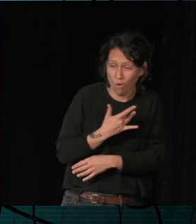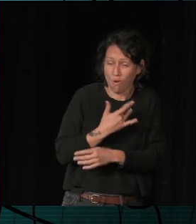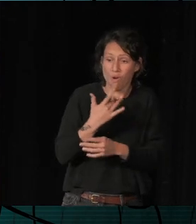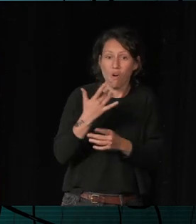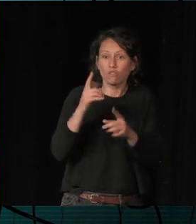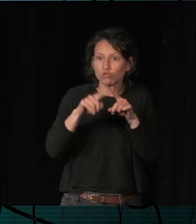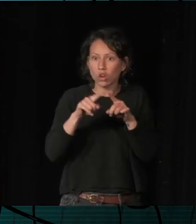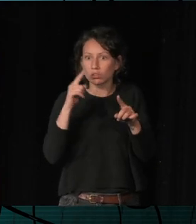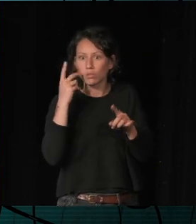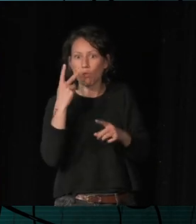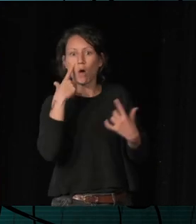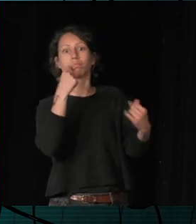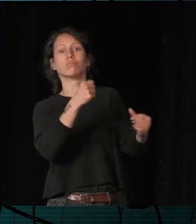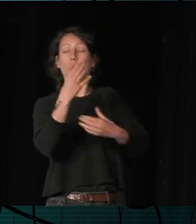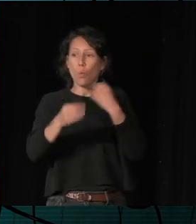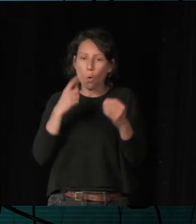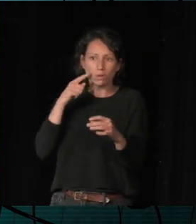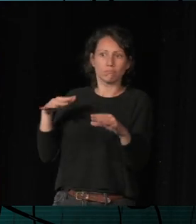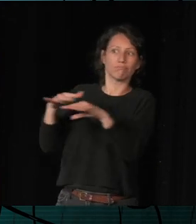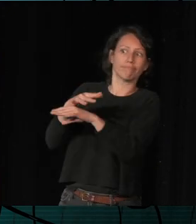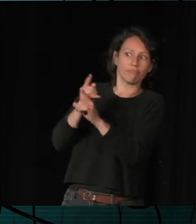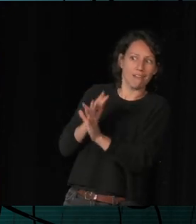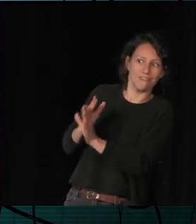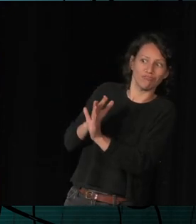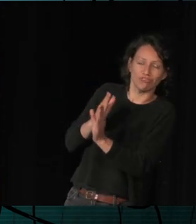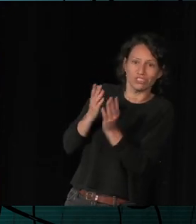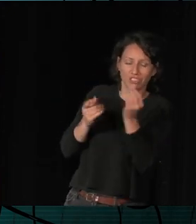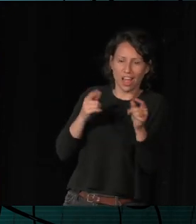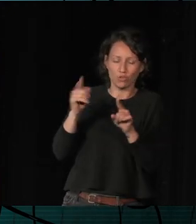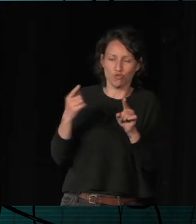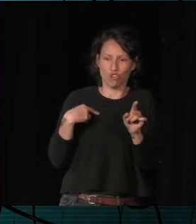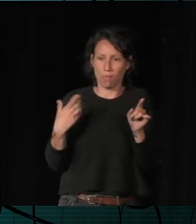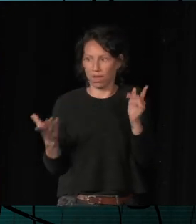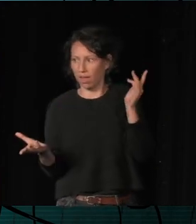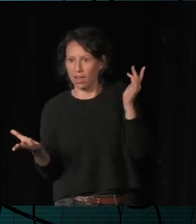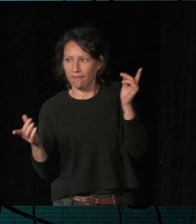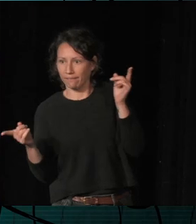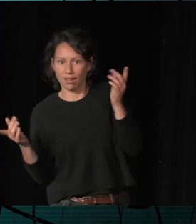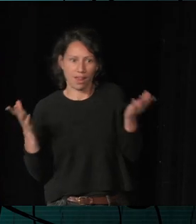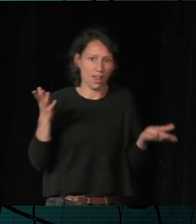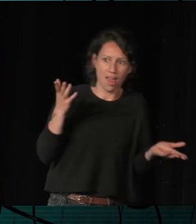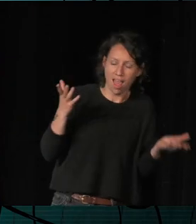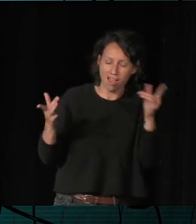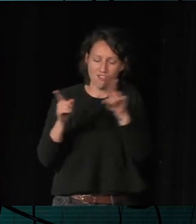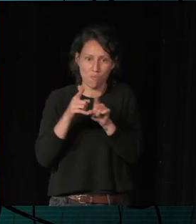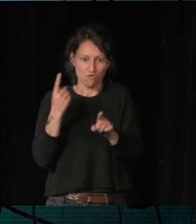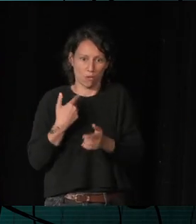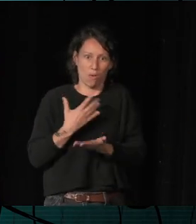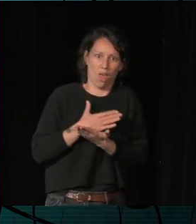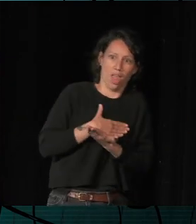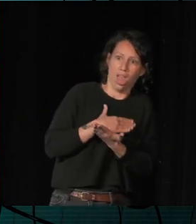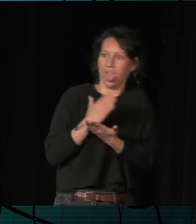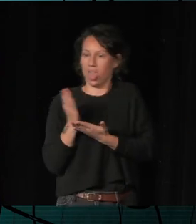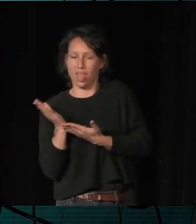idée de balancier qui passe d'un côté à de l'autre, et on a à peine le temps à s'habituer d'être d'un côté que paf, ça